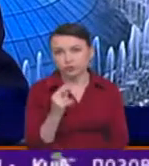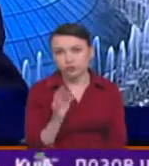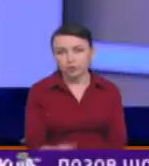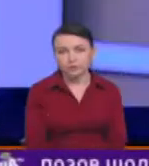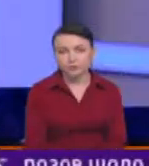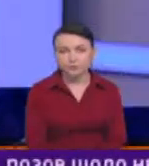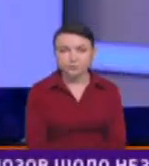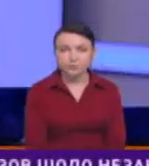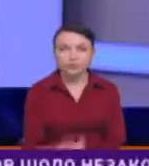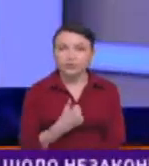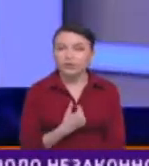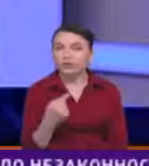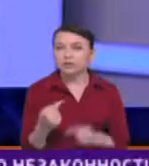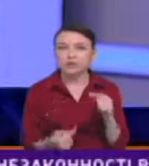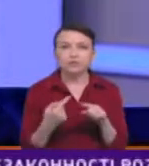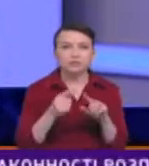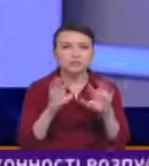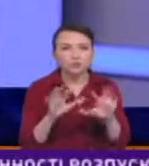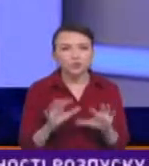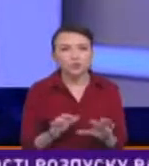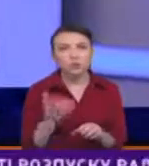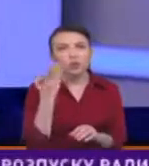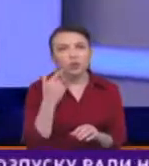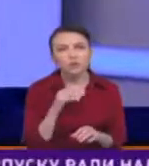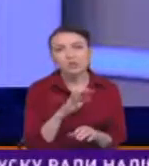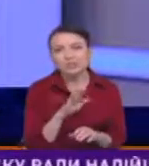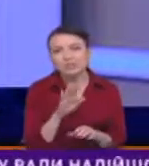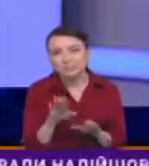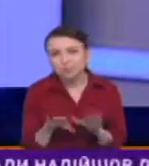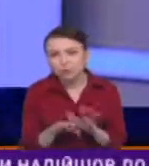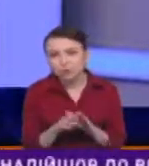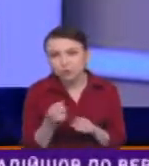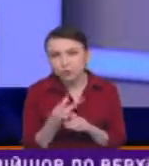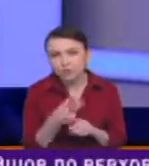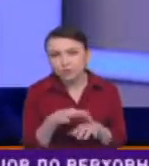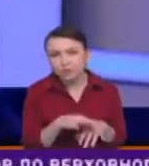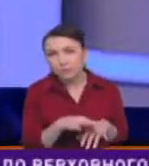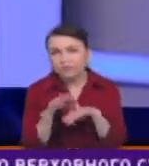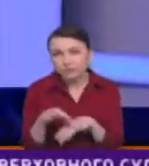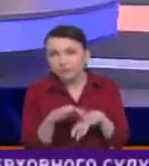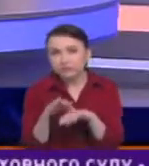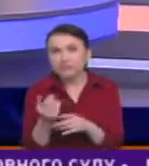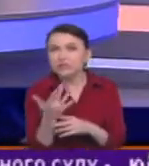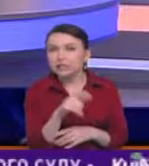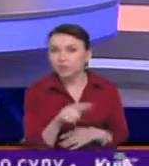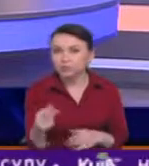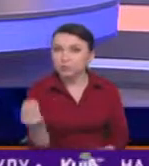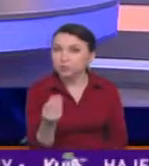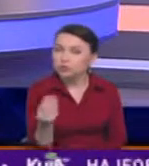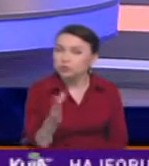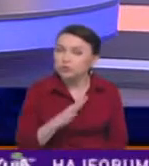якось відмінив цю... Я критикував цей закон і критикую, коли із-під люстрації вивели певну кількість людей, наприклад, того же